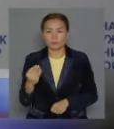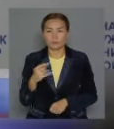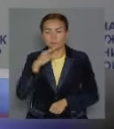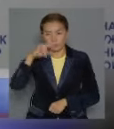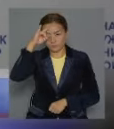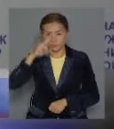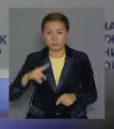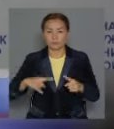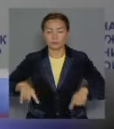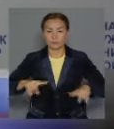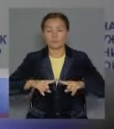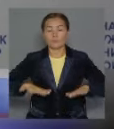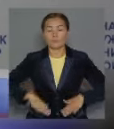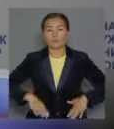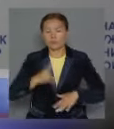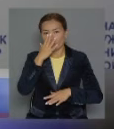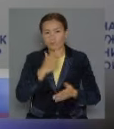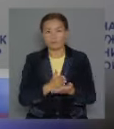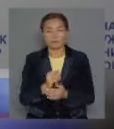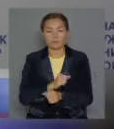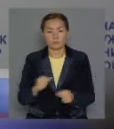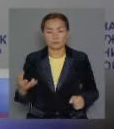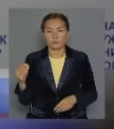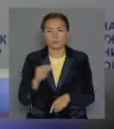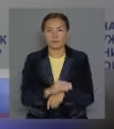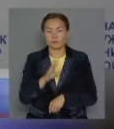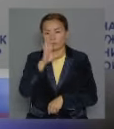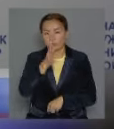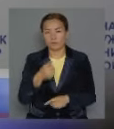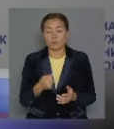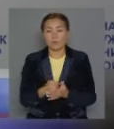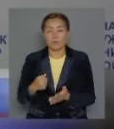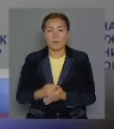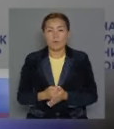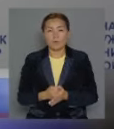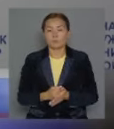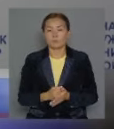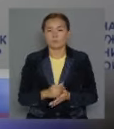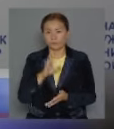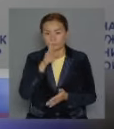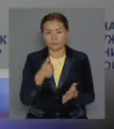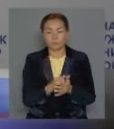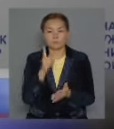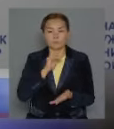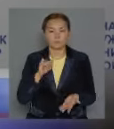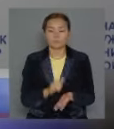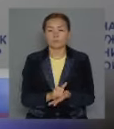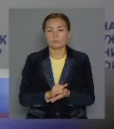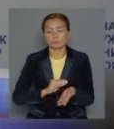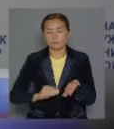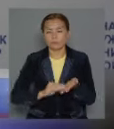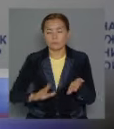Қазақстан Республикасының аумағынан шықпайтын жөнде, және де 5 жылға мерзімге уақытша тіркеу жөнде